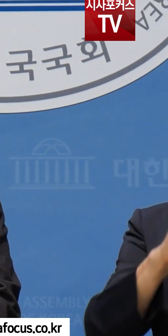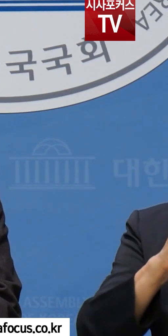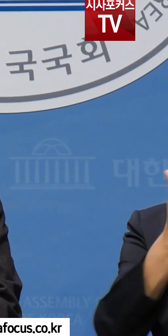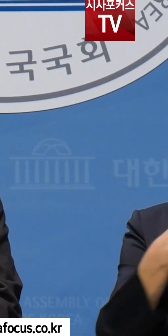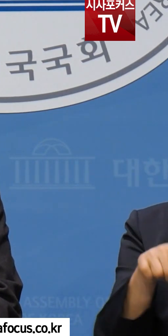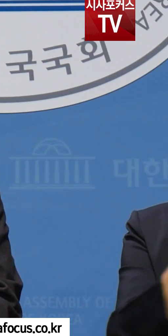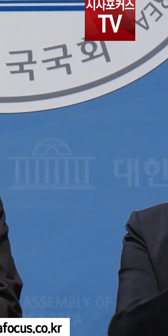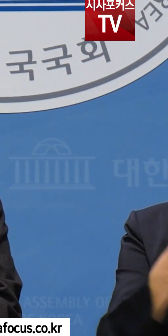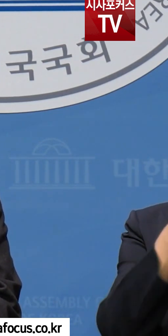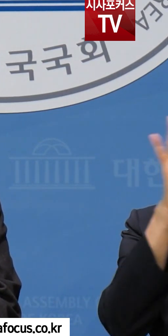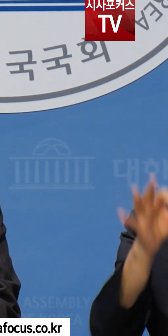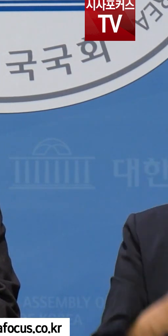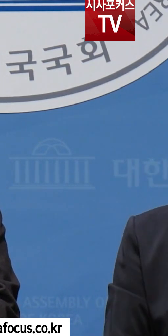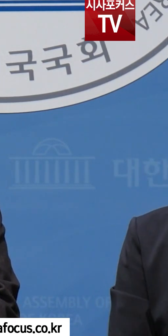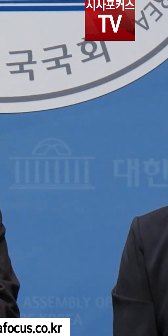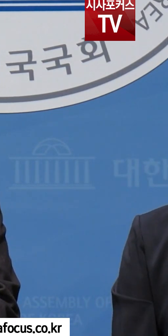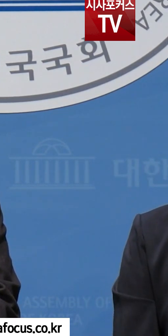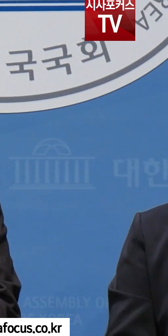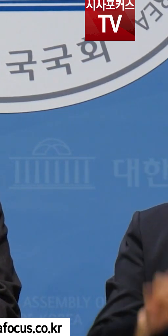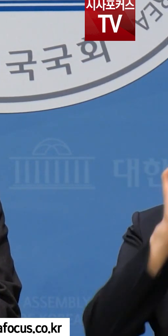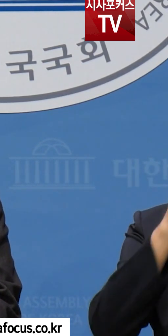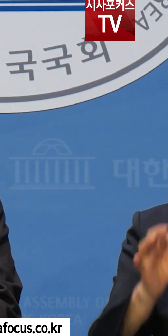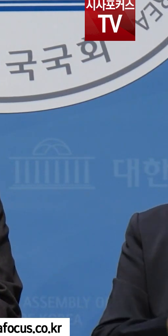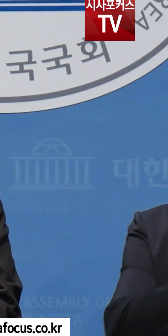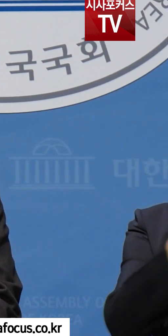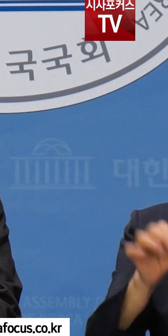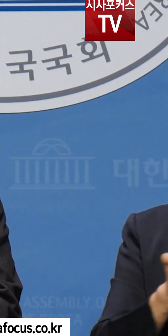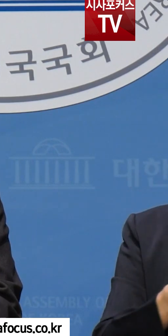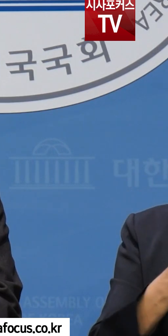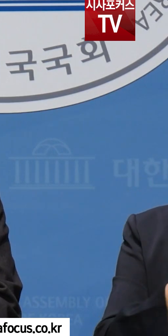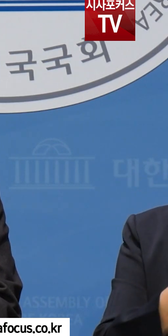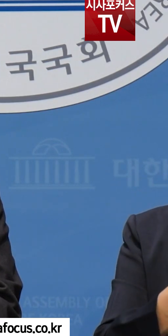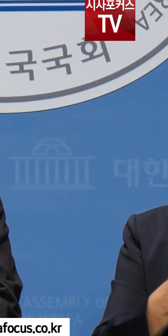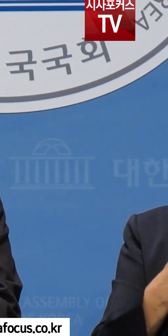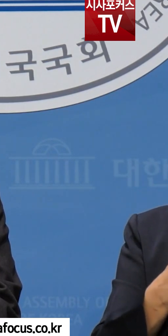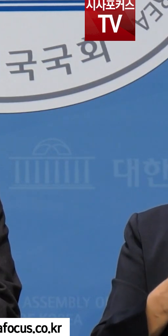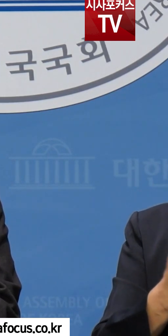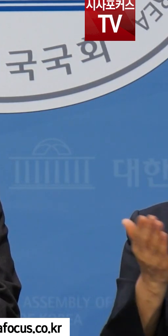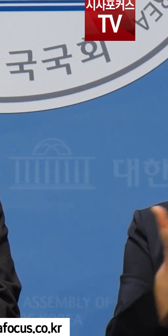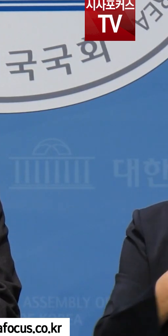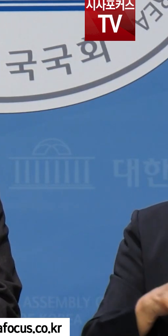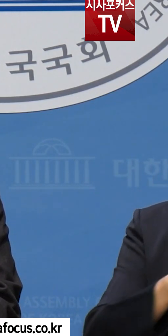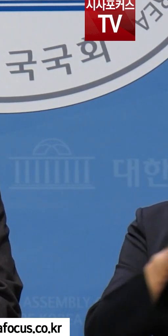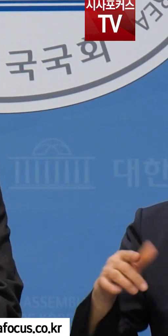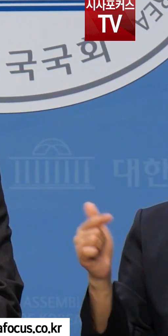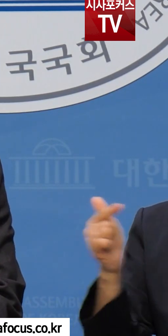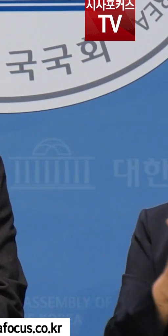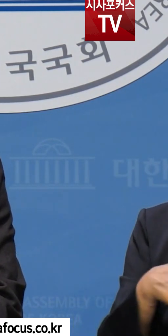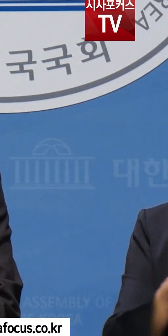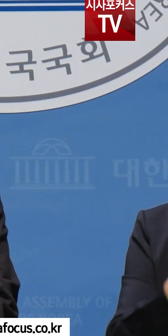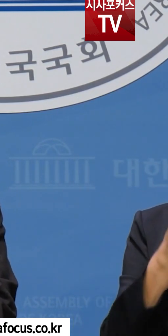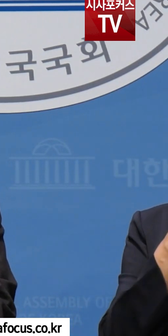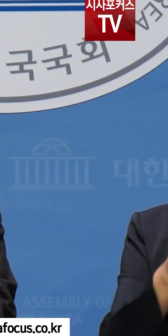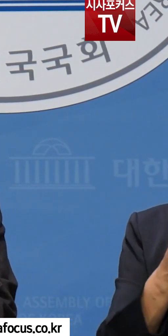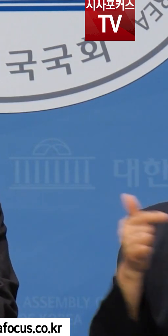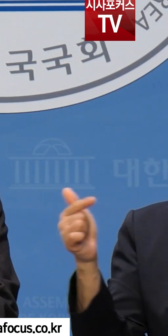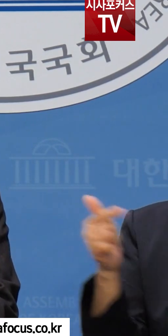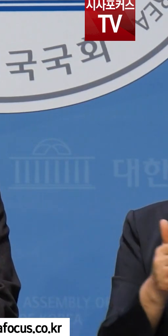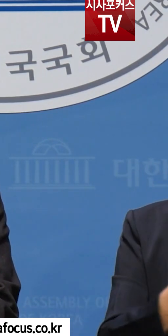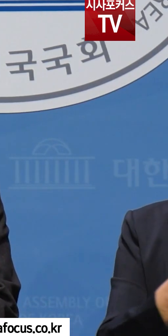합니다. 어려운 경제 상황에 맞는 재정 계획이 필요합니다. 세수 감소에 따라 재정을 축소하는